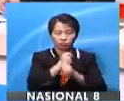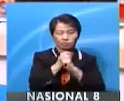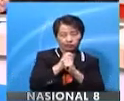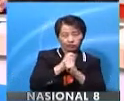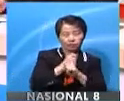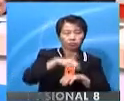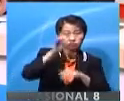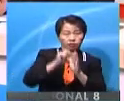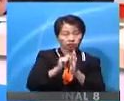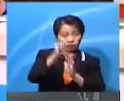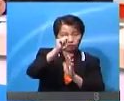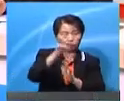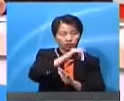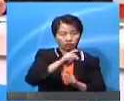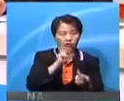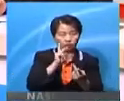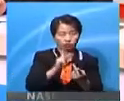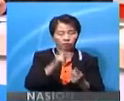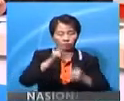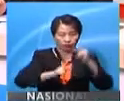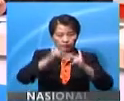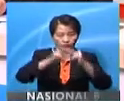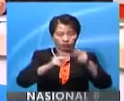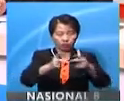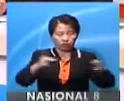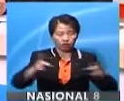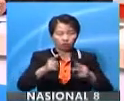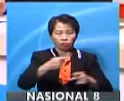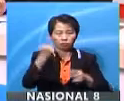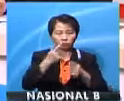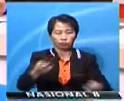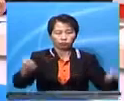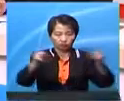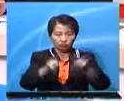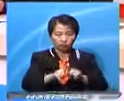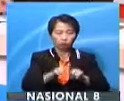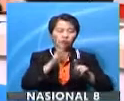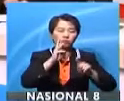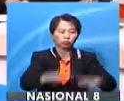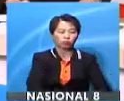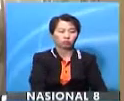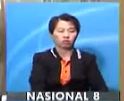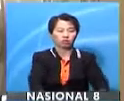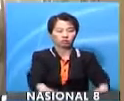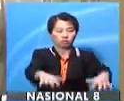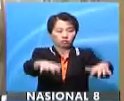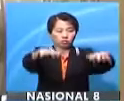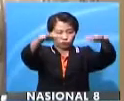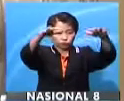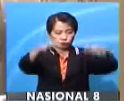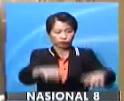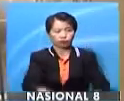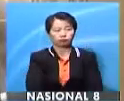tahan yang lebih tinggi dan sesuai dibina di kawasan yang sering dilanda banjir.